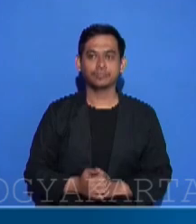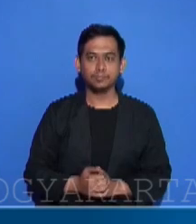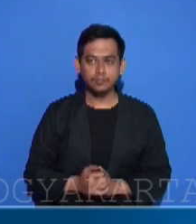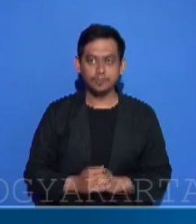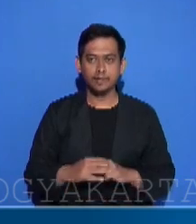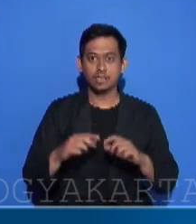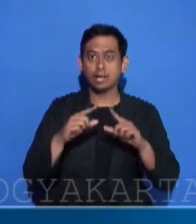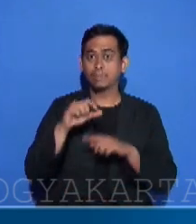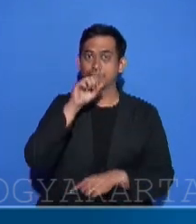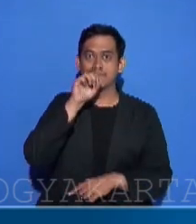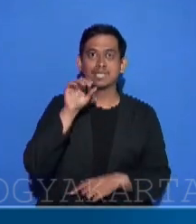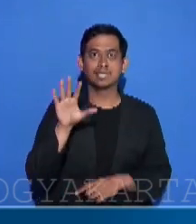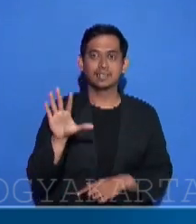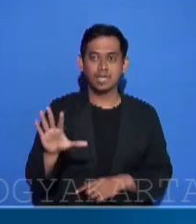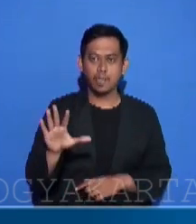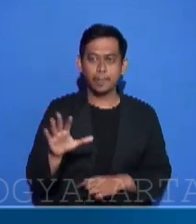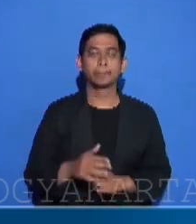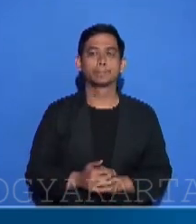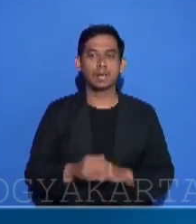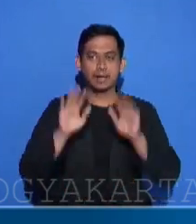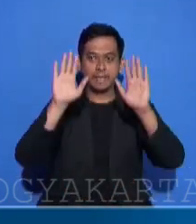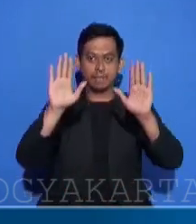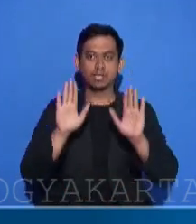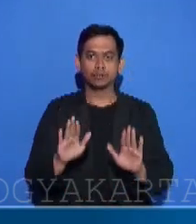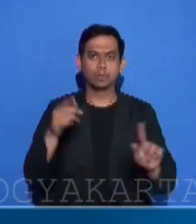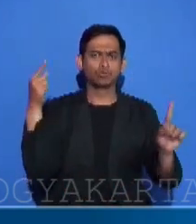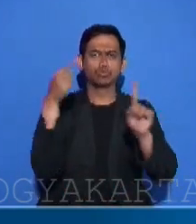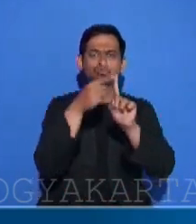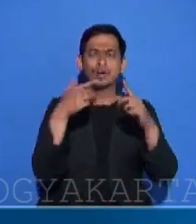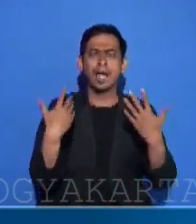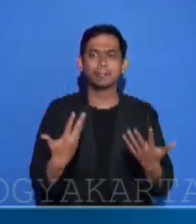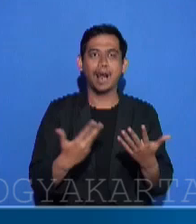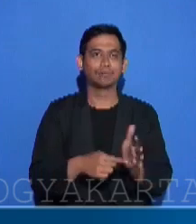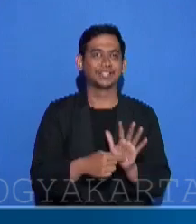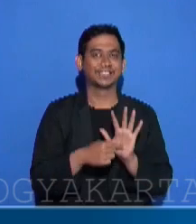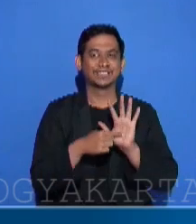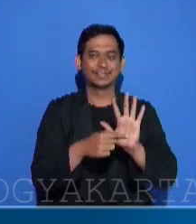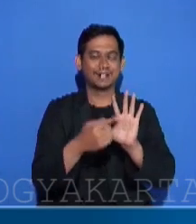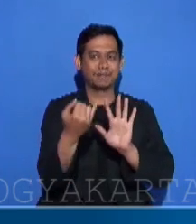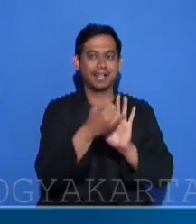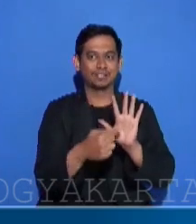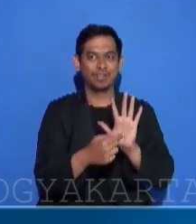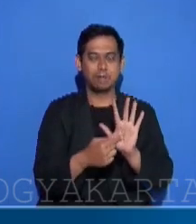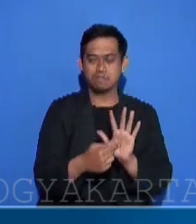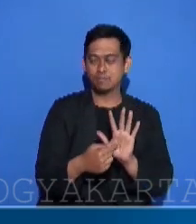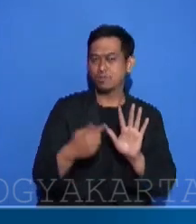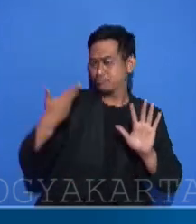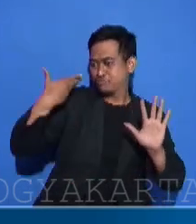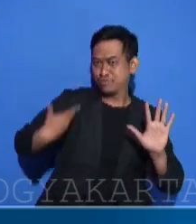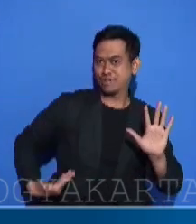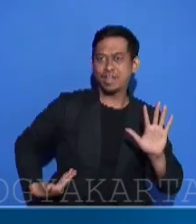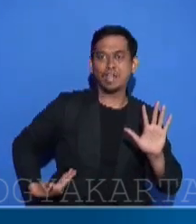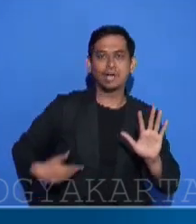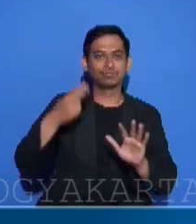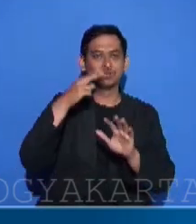Nilawati, tujuan diadakannya pagelaran Halal Fashion ini adalah untuk memamerkan karya busana para santri kepada masyarakat luas. Halal Fashion